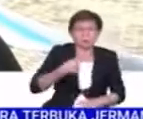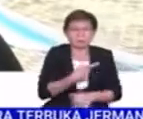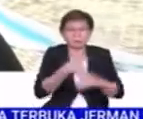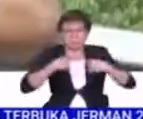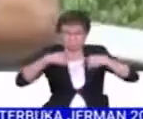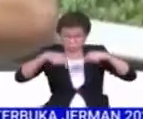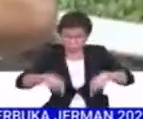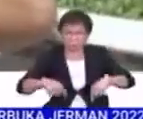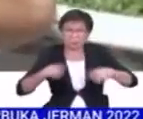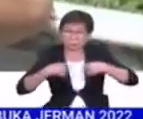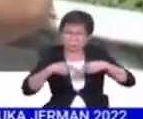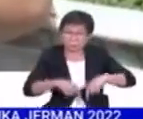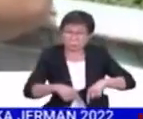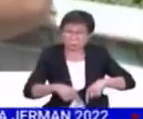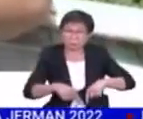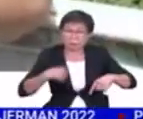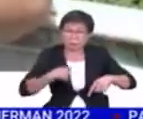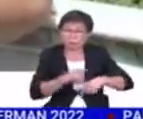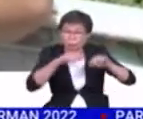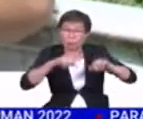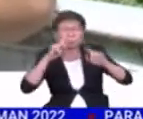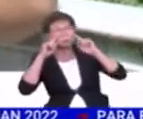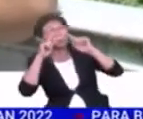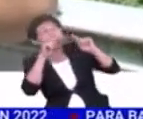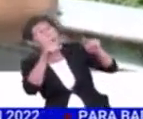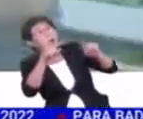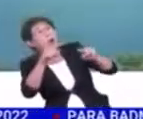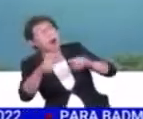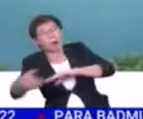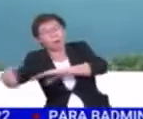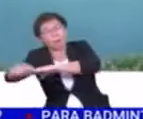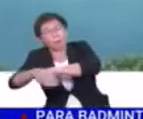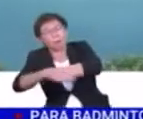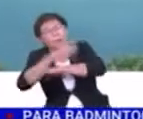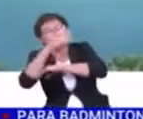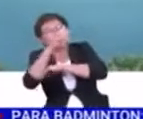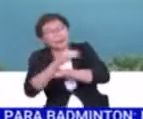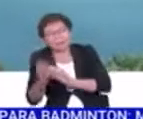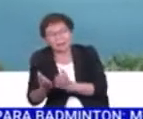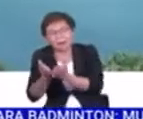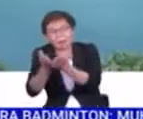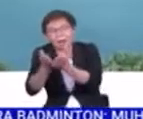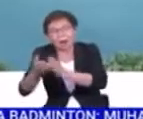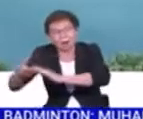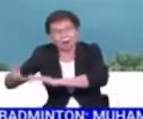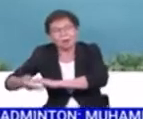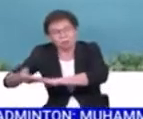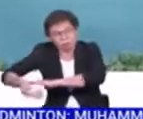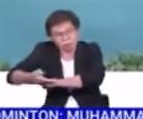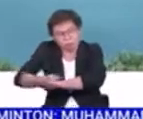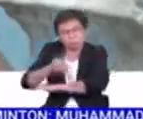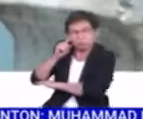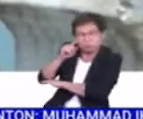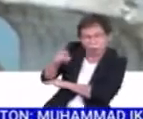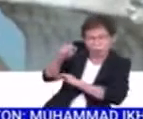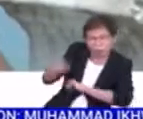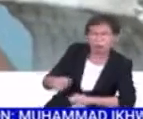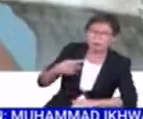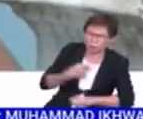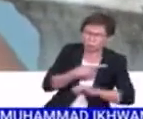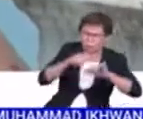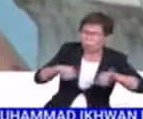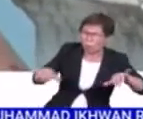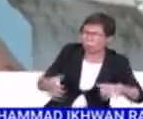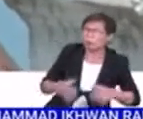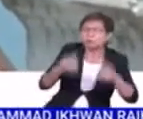di kawasan dimana kita boleh melihat juga selamat tuh dan kapal-kapal yang lalu di sana Jadi saya yakin salah tanah kita Bollywood